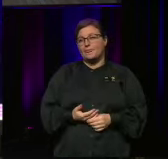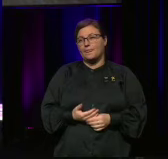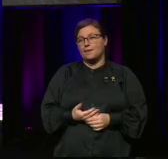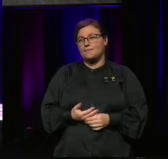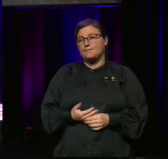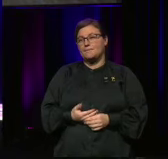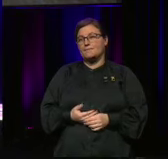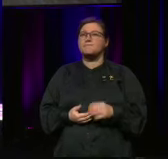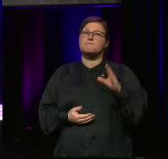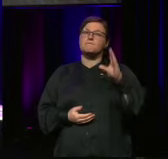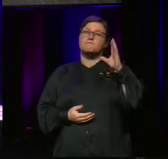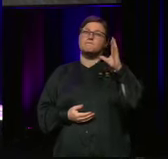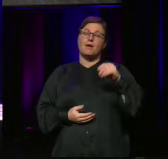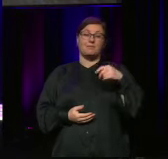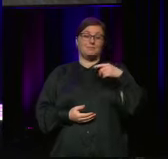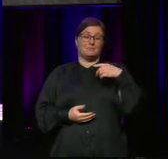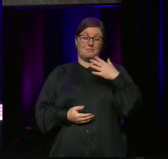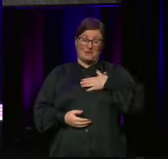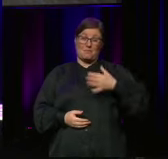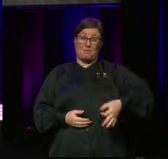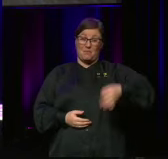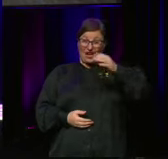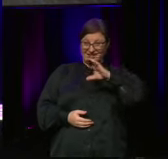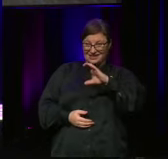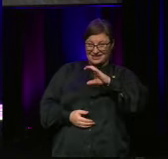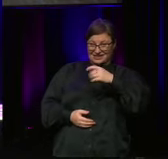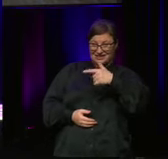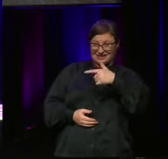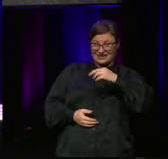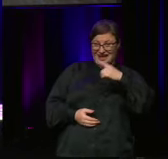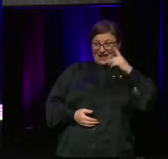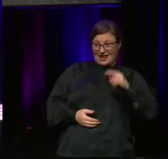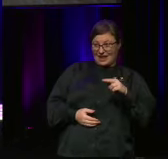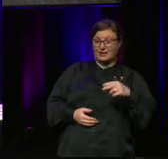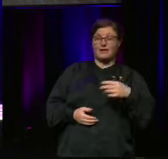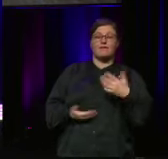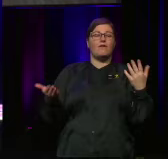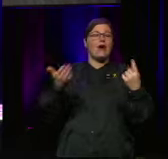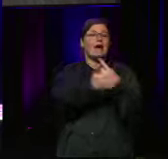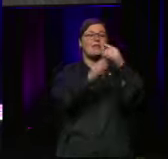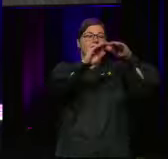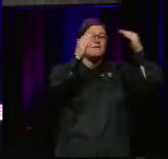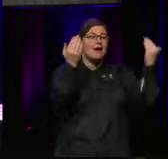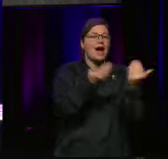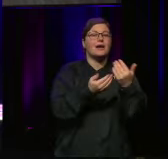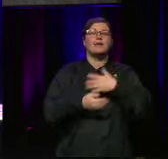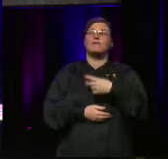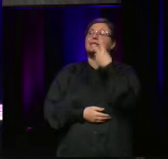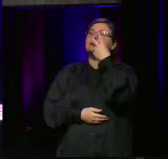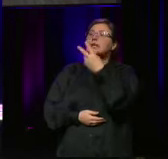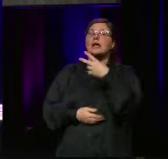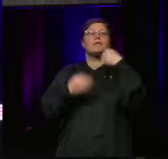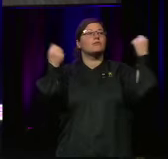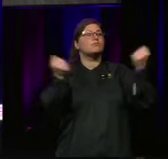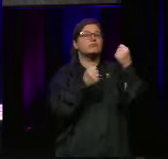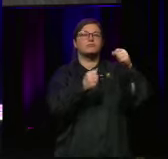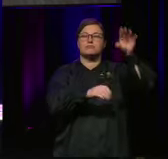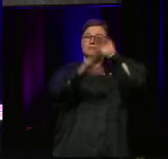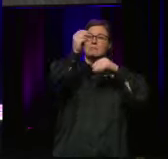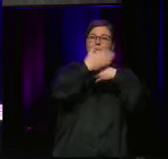Så det är egentligen min poäng, Stellan, att det som sker i världen och allt det vi ser och upplever genom olika medier, att